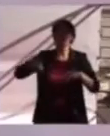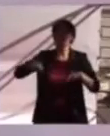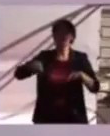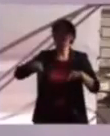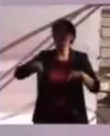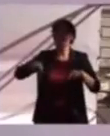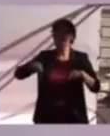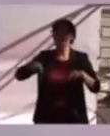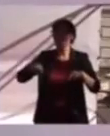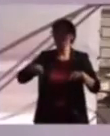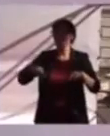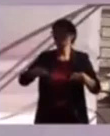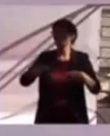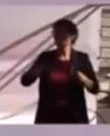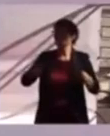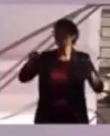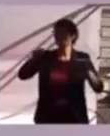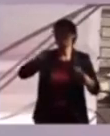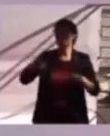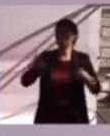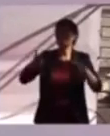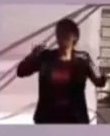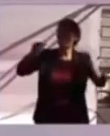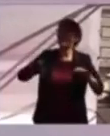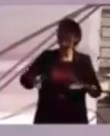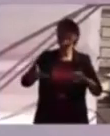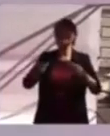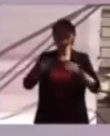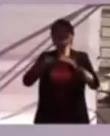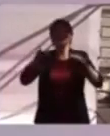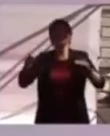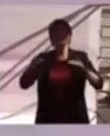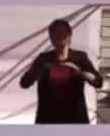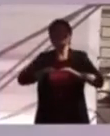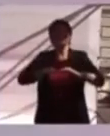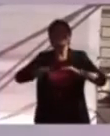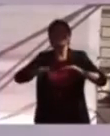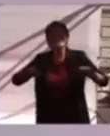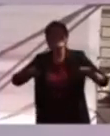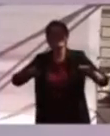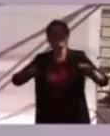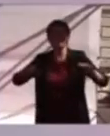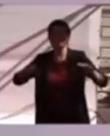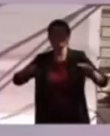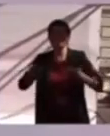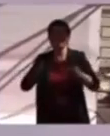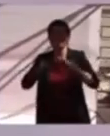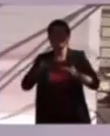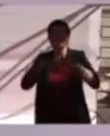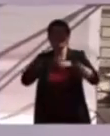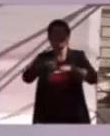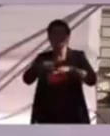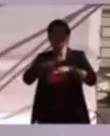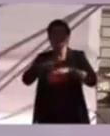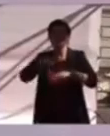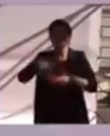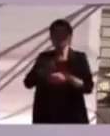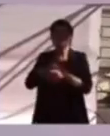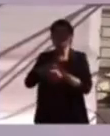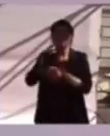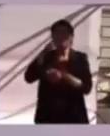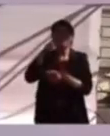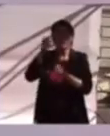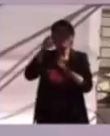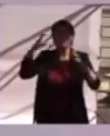minimi di assistenza di gara noi dobbiamo avere in testa un'idea di sistema e di costruzione di un settore dove da un certo